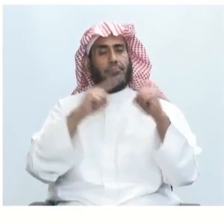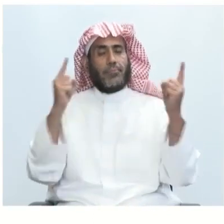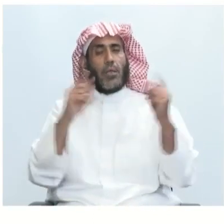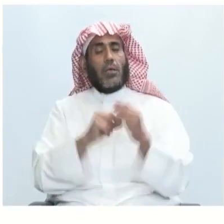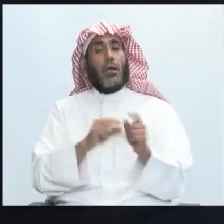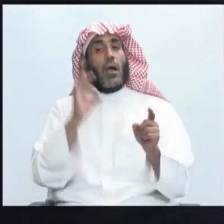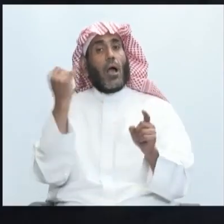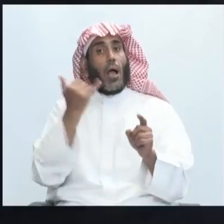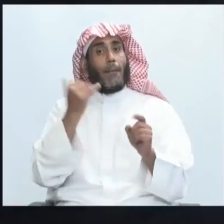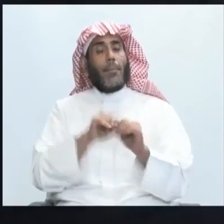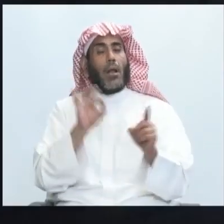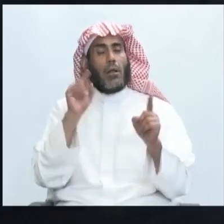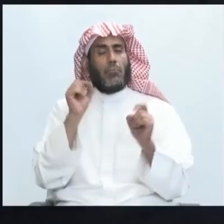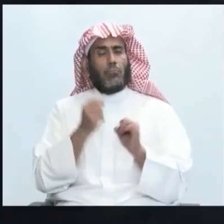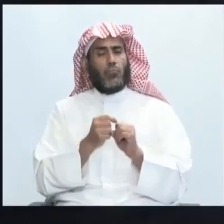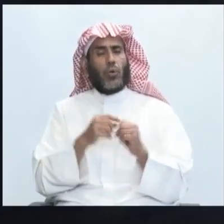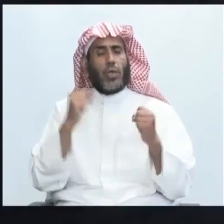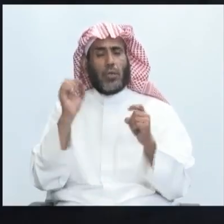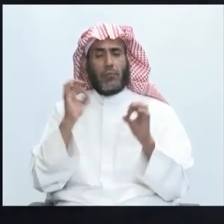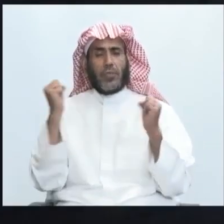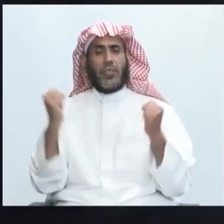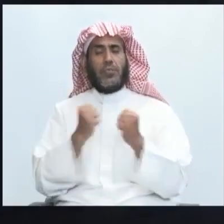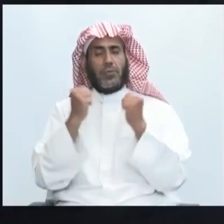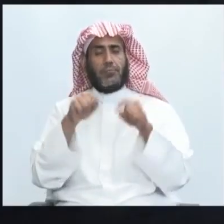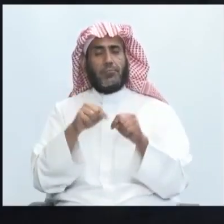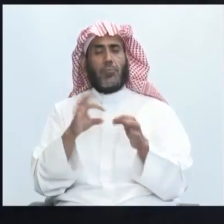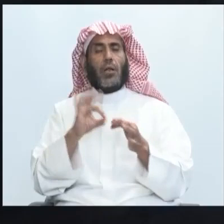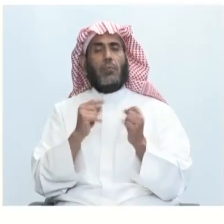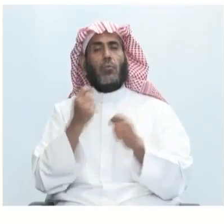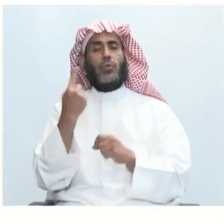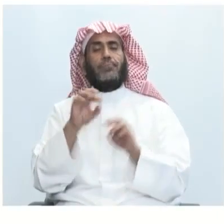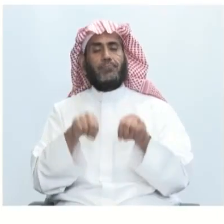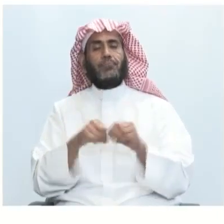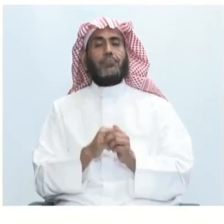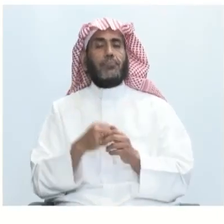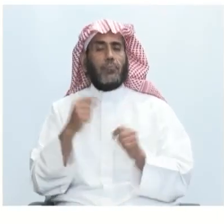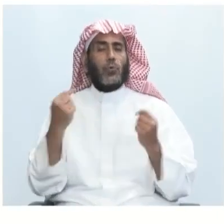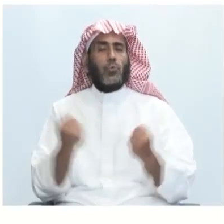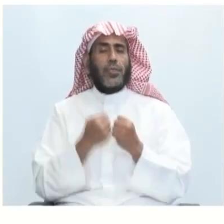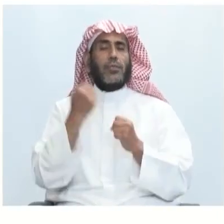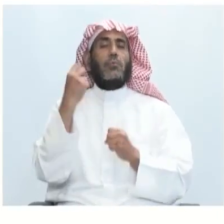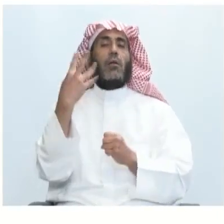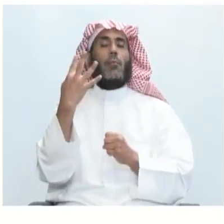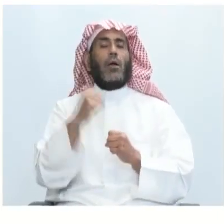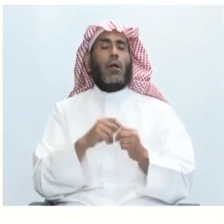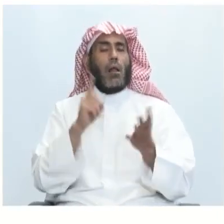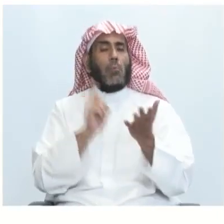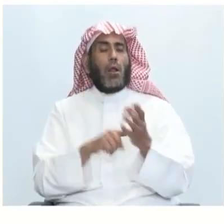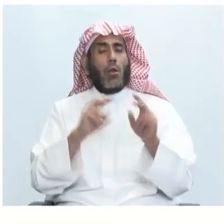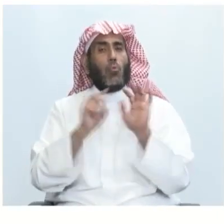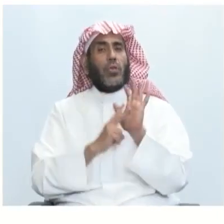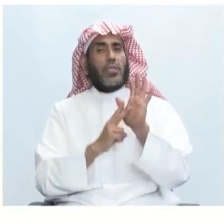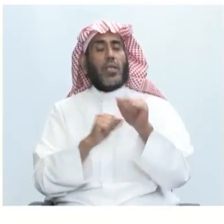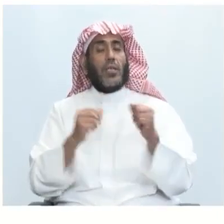اهم الاهداف التدريبيه التي تتعلق بهذه الوحده الوحده التدريبيه الرابعه البرهنه والاستدلال